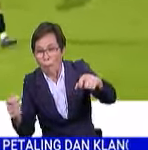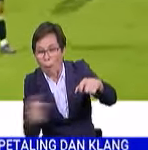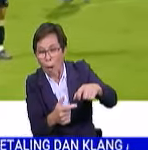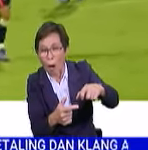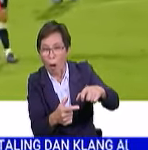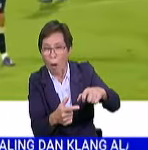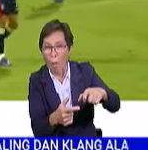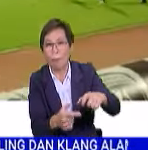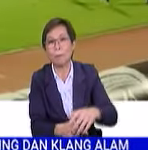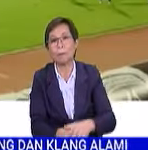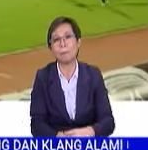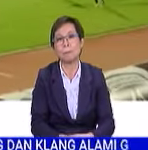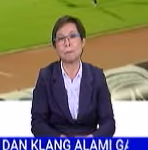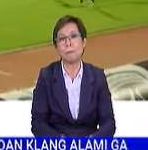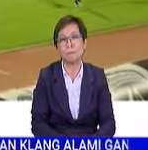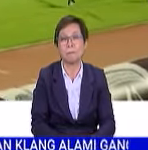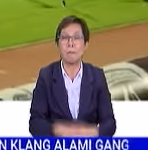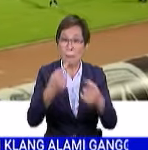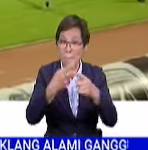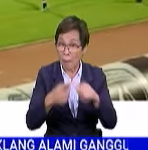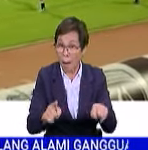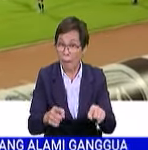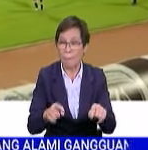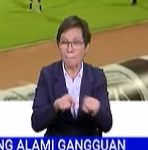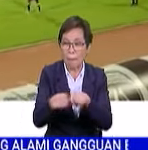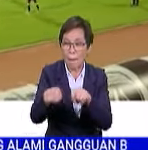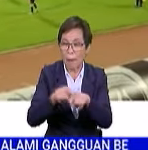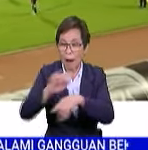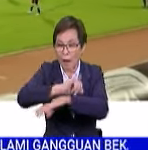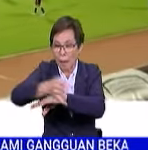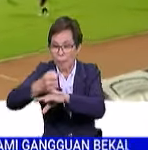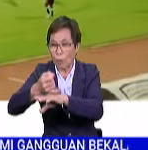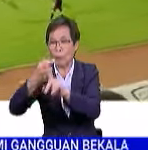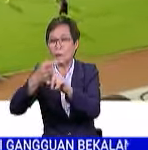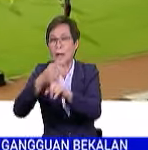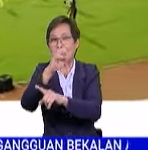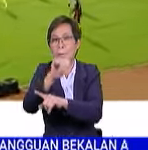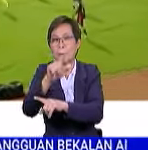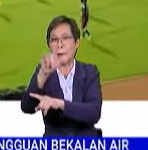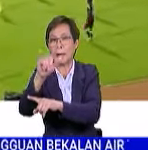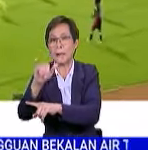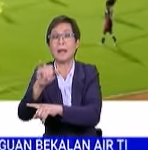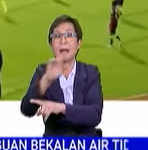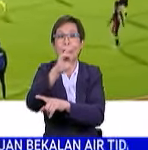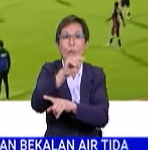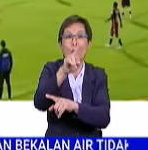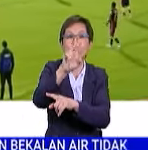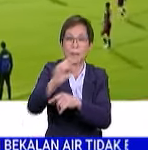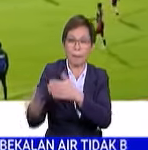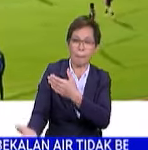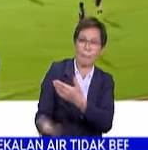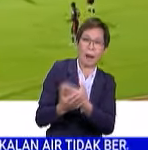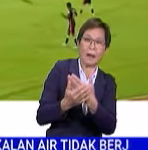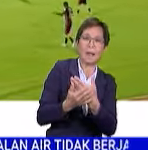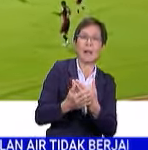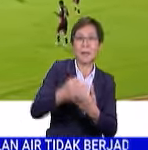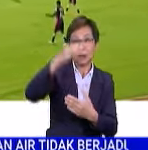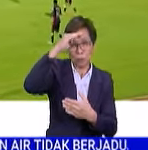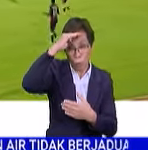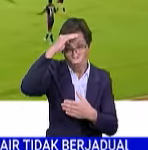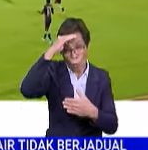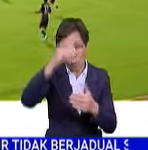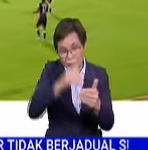Tej Nyambur. Bagaimanapun, penyerang import dari Mali, Musa Sidibe, kembali meletakkan JDT di